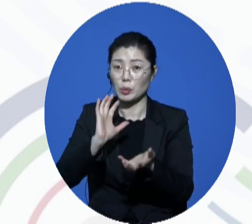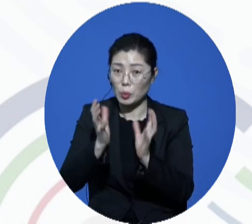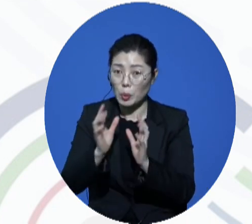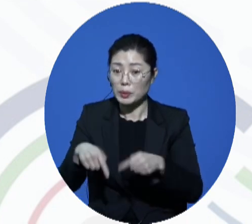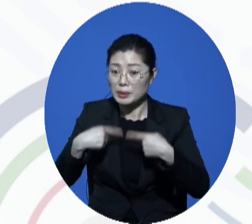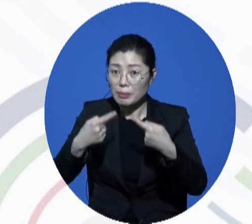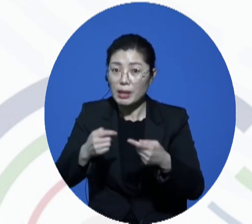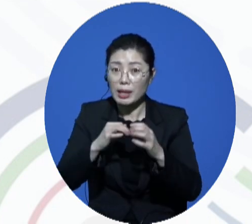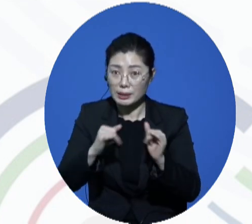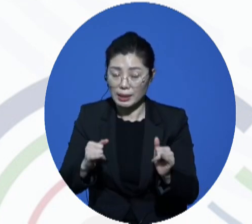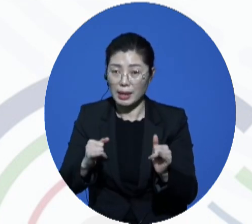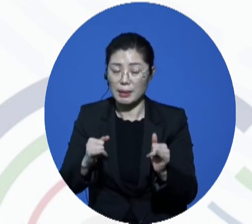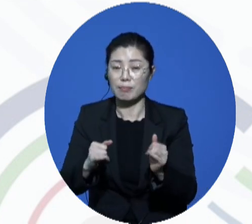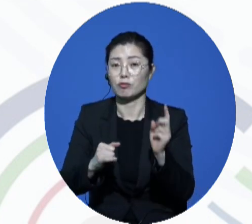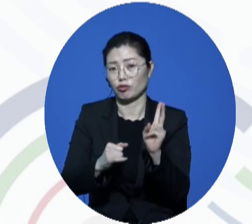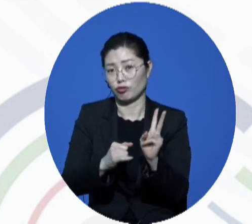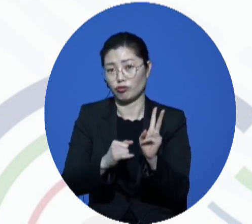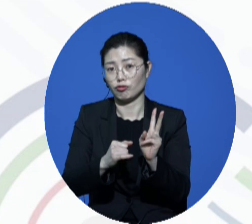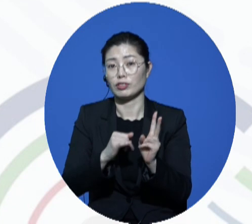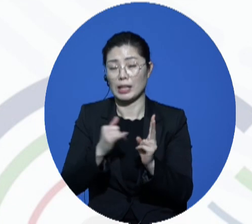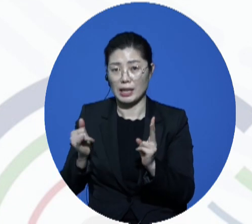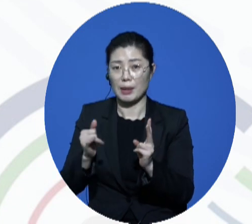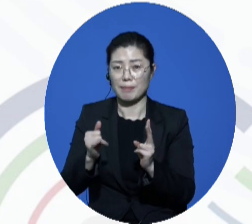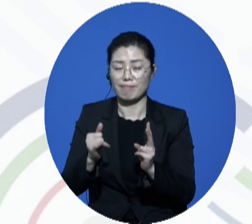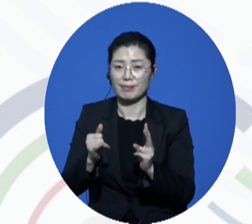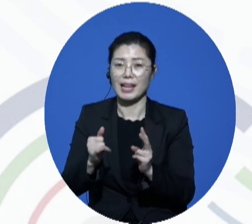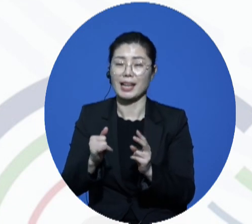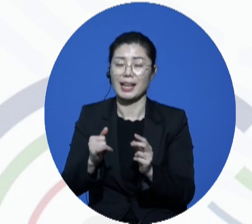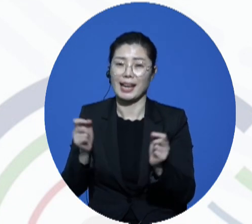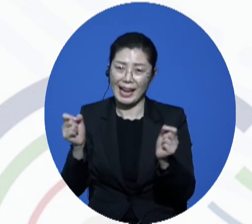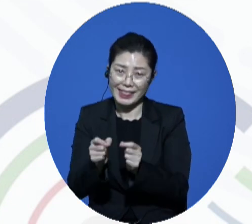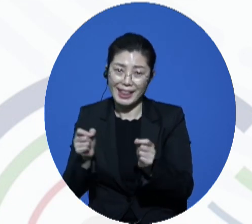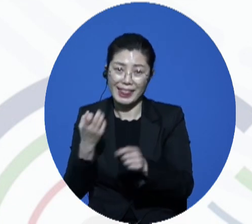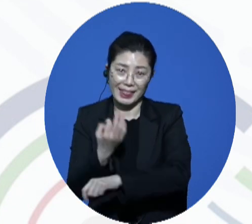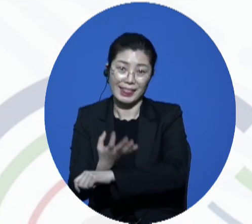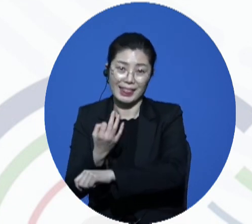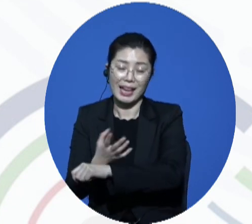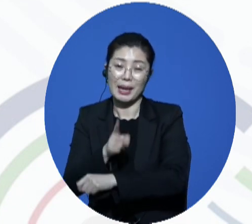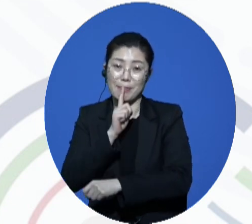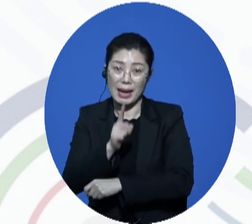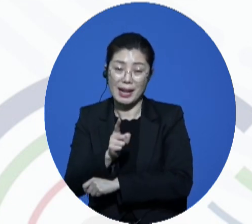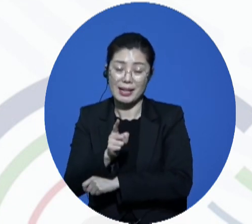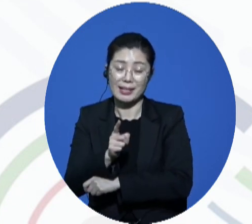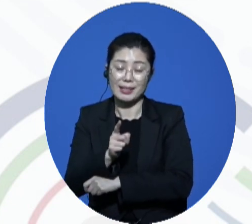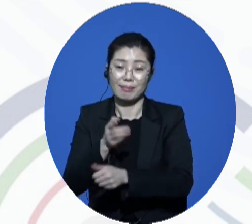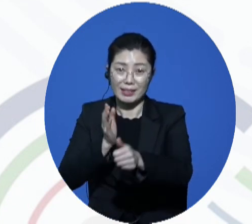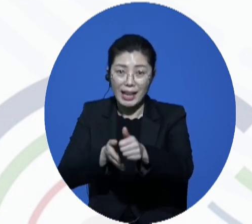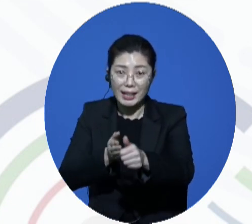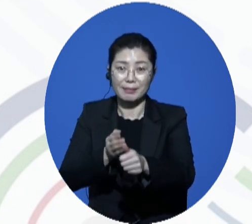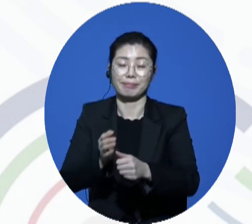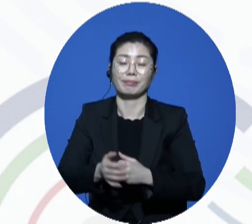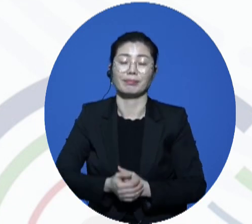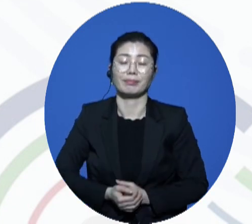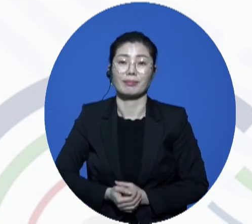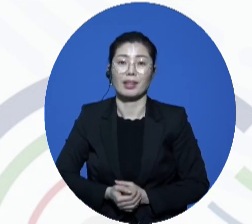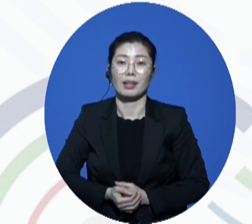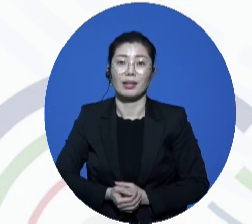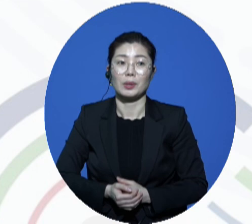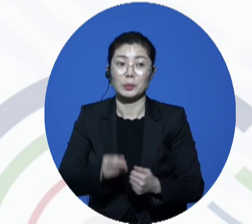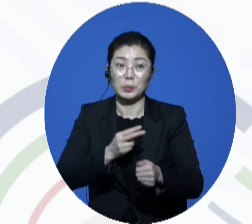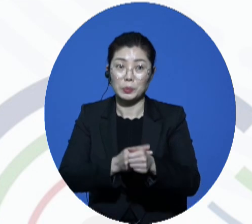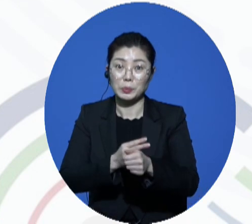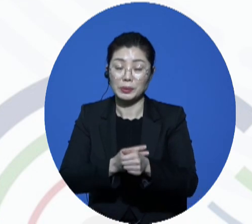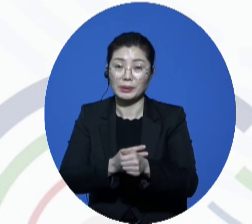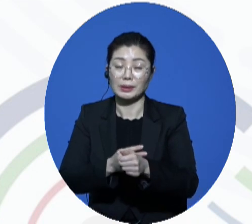토론에 참여해주신 두 분께서 짧게 한 마디씩 남겨주시면서 마무리했으면 좋겠습니다. 그 유카